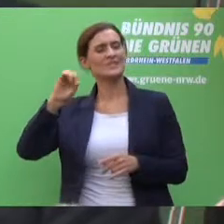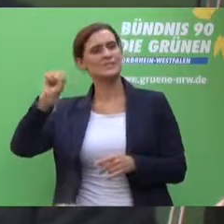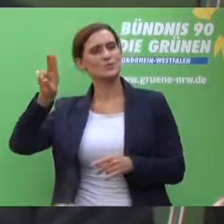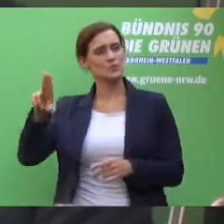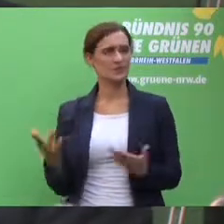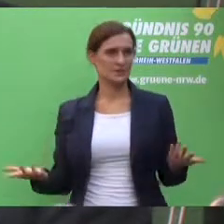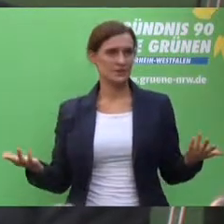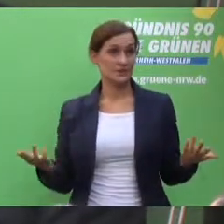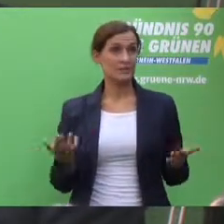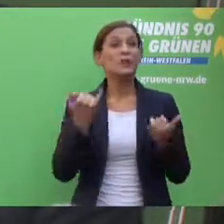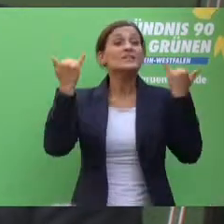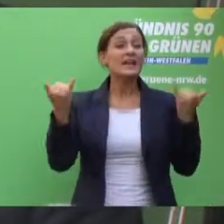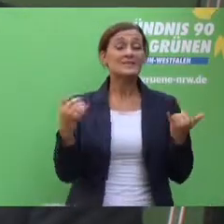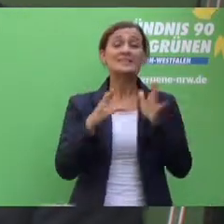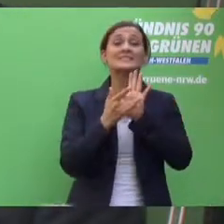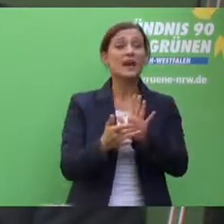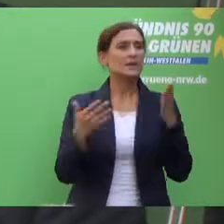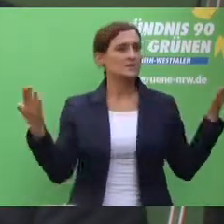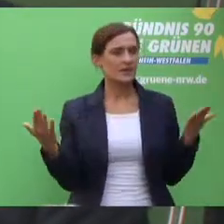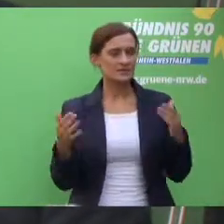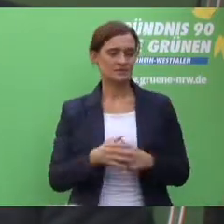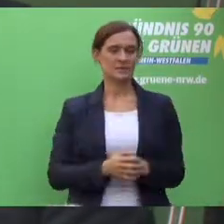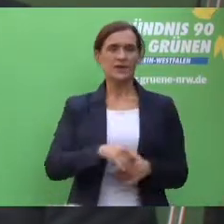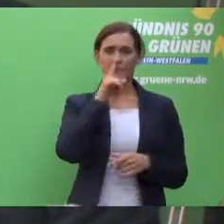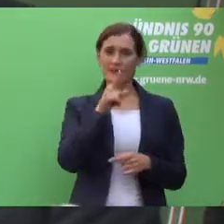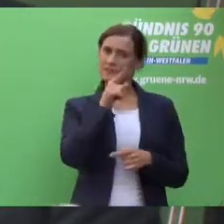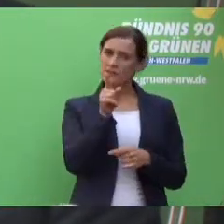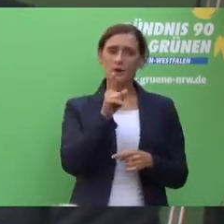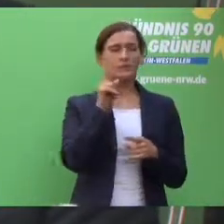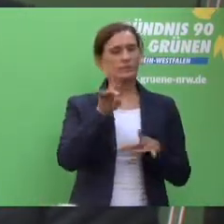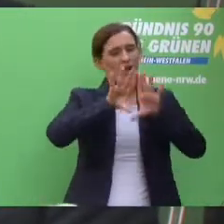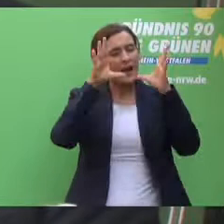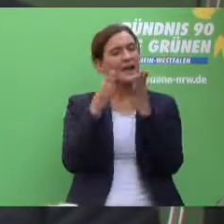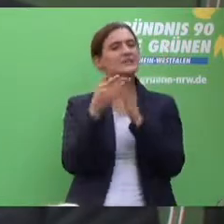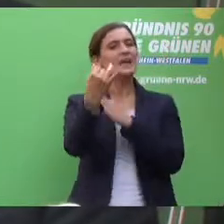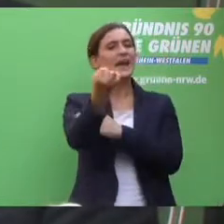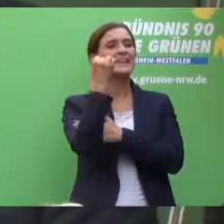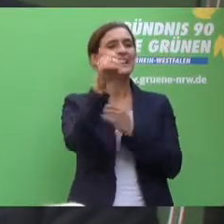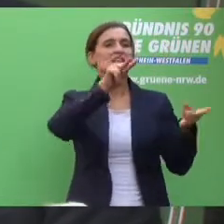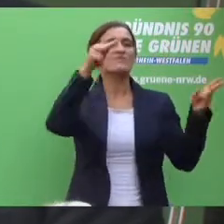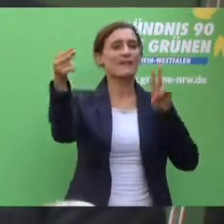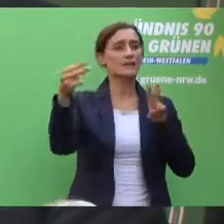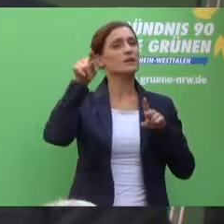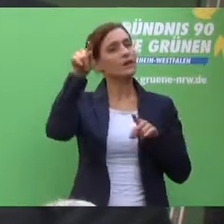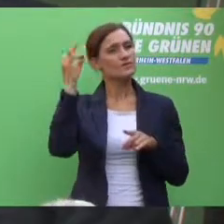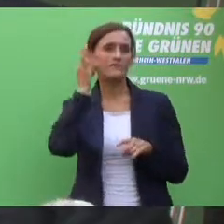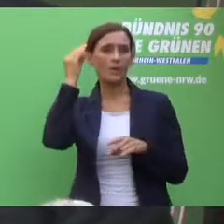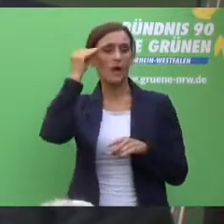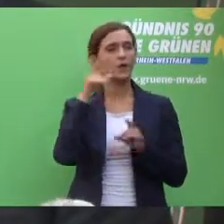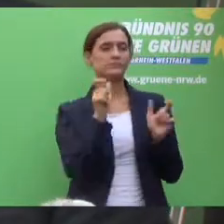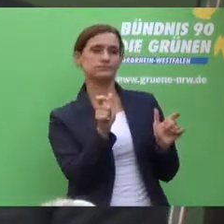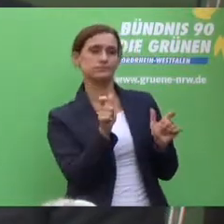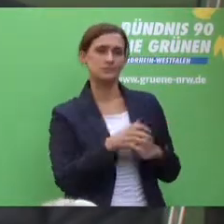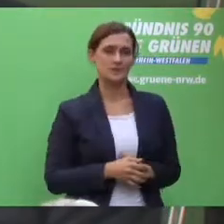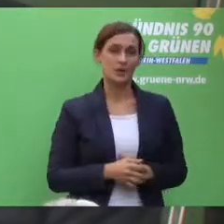an der Stelle zeigt sich, dass sie alles dafür tun, diese Energiewende zu stoppen. Und das kann man heute